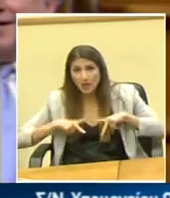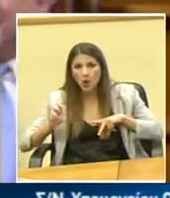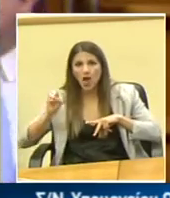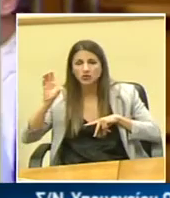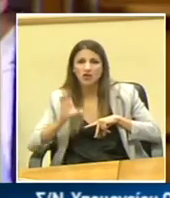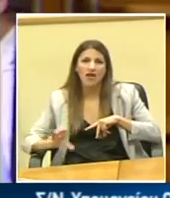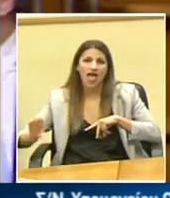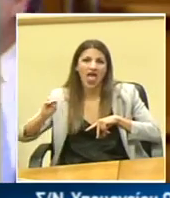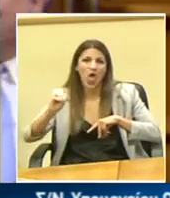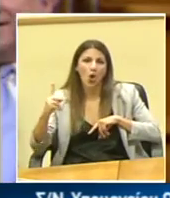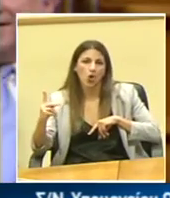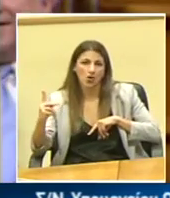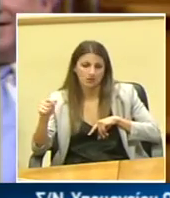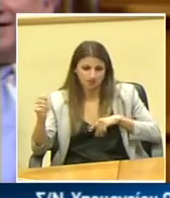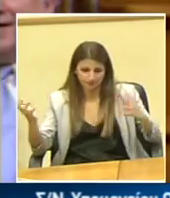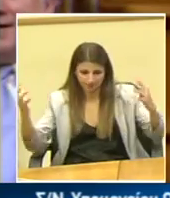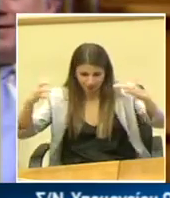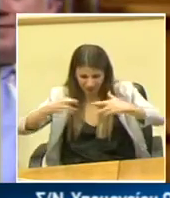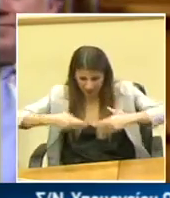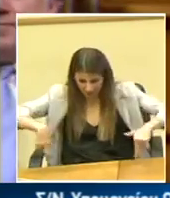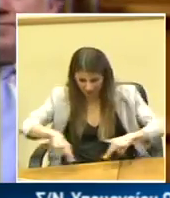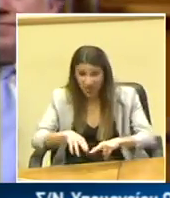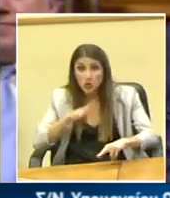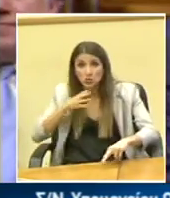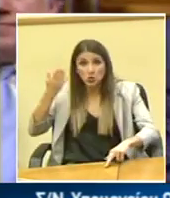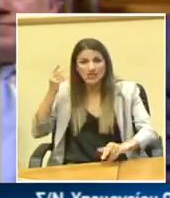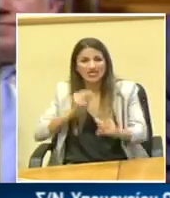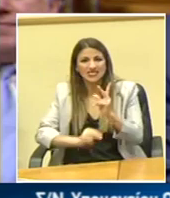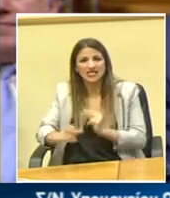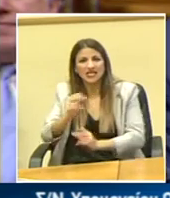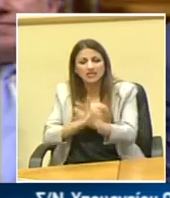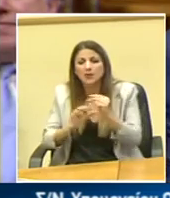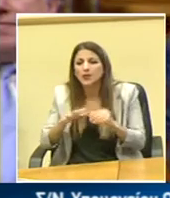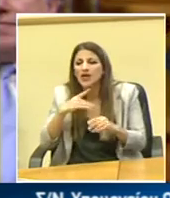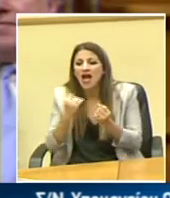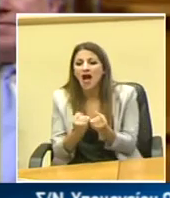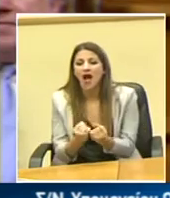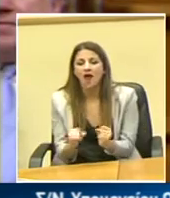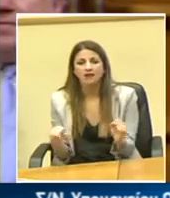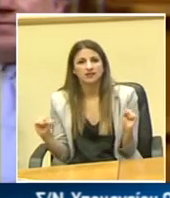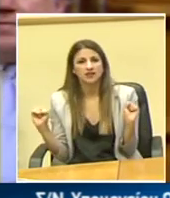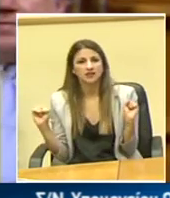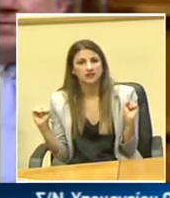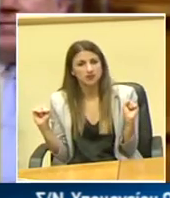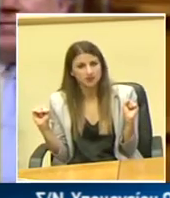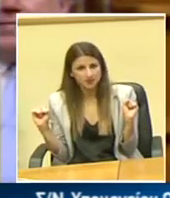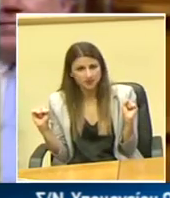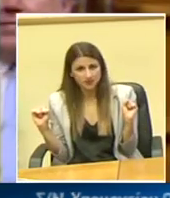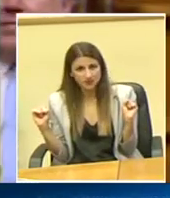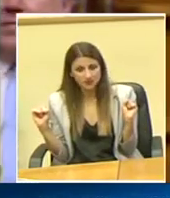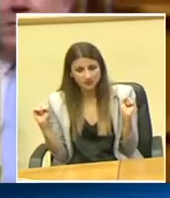ΕΟΚ, όταν εσυζητήτω η ανεξαρτητοποίηση